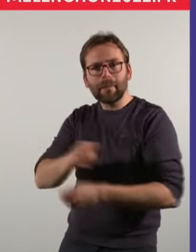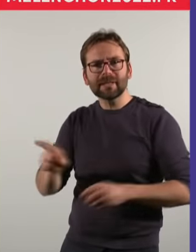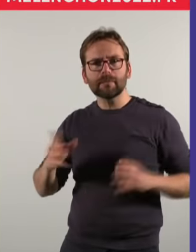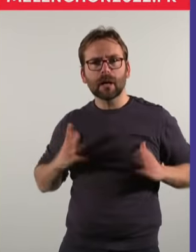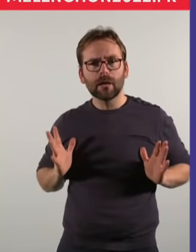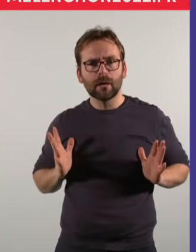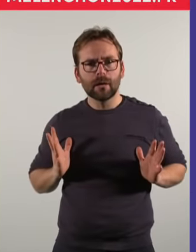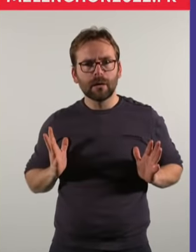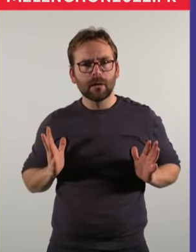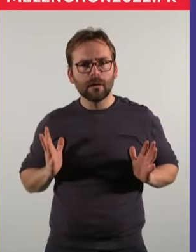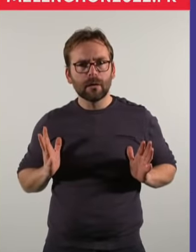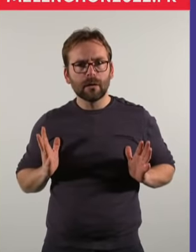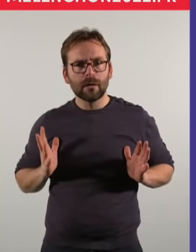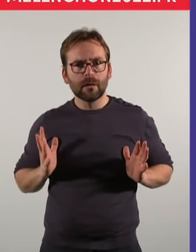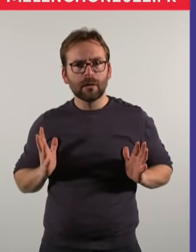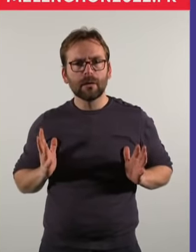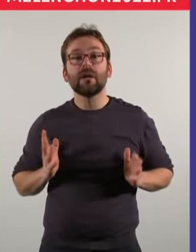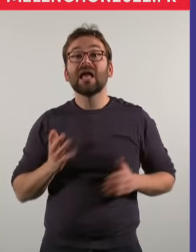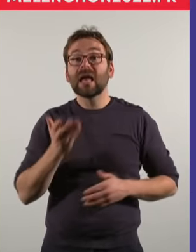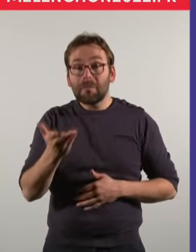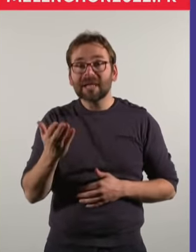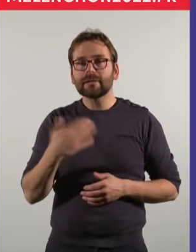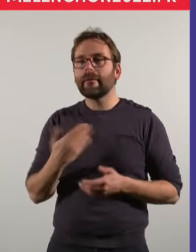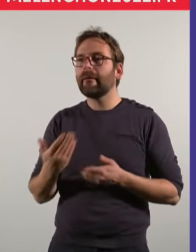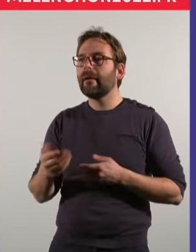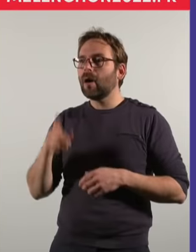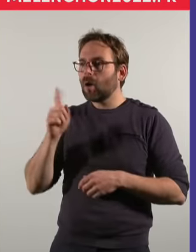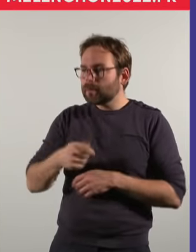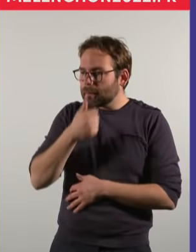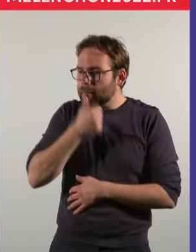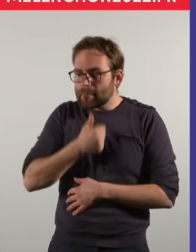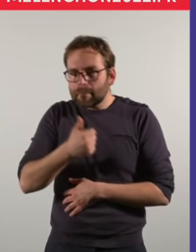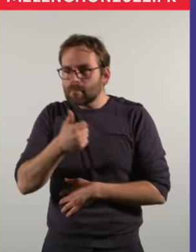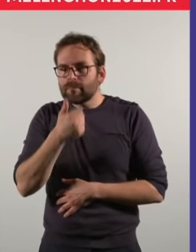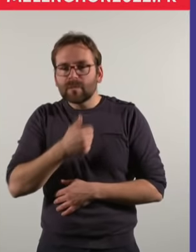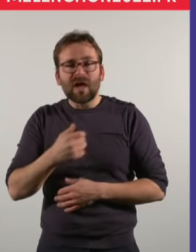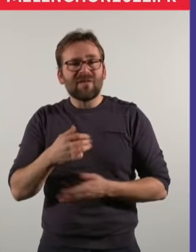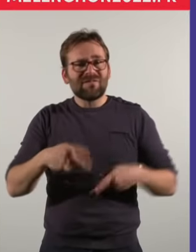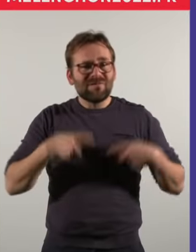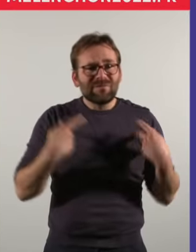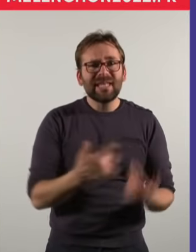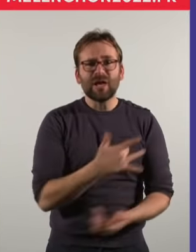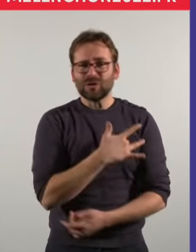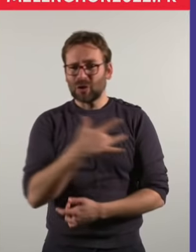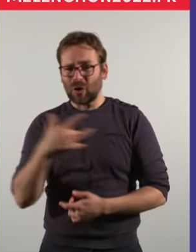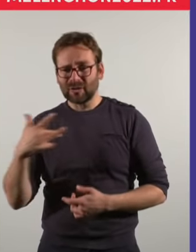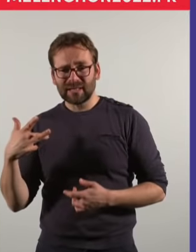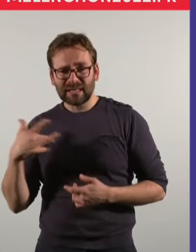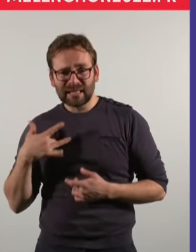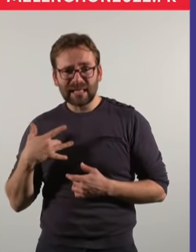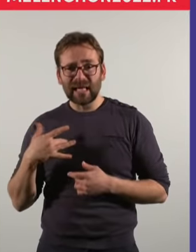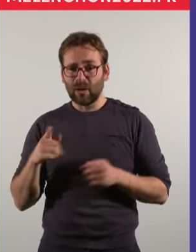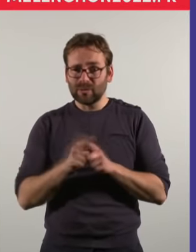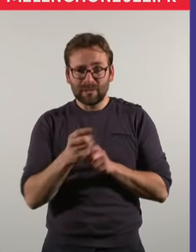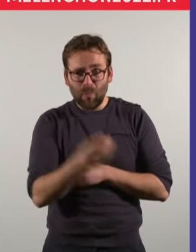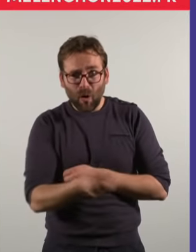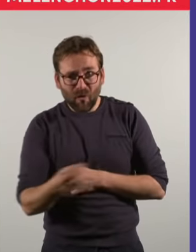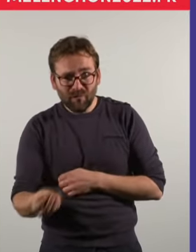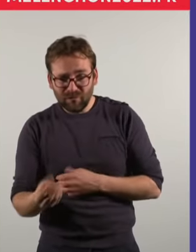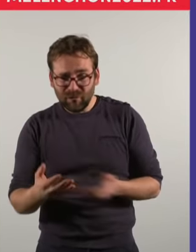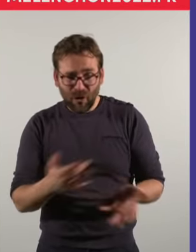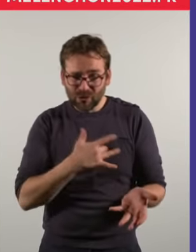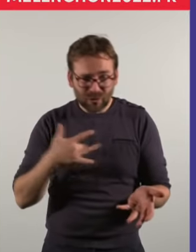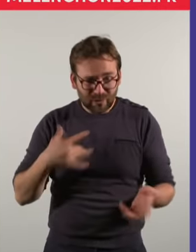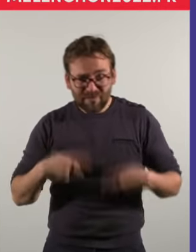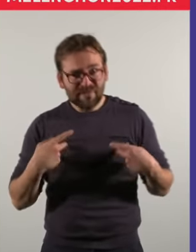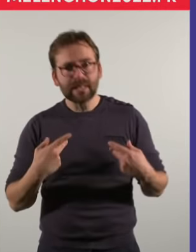faudrait-il que tant de gens en payent le prix dans leur vie, dans leur santé, dans leur chair, dans celle de leurs enfants ?